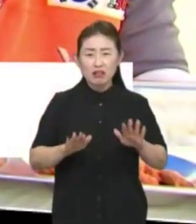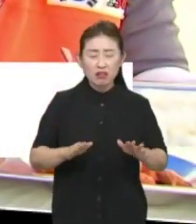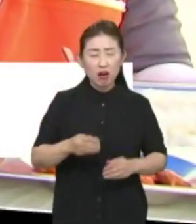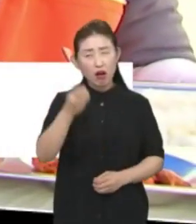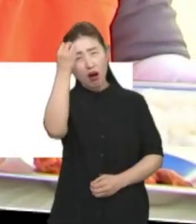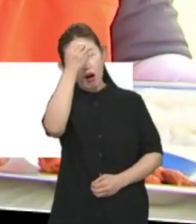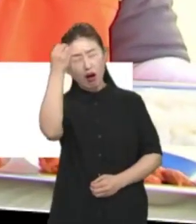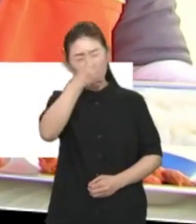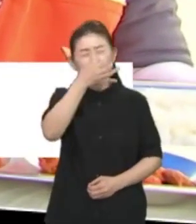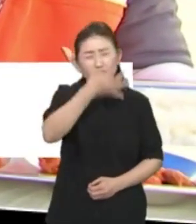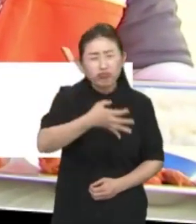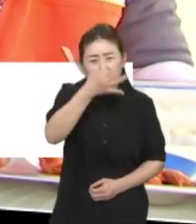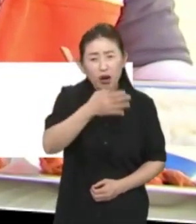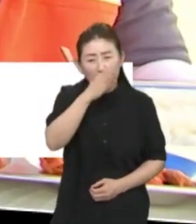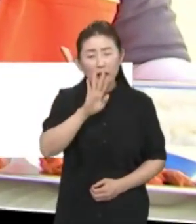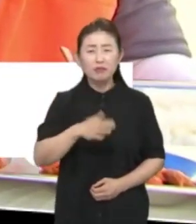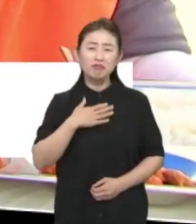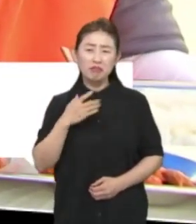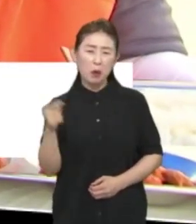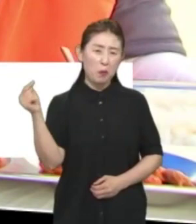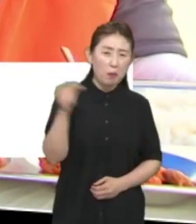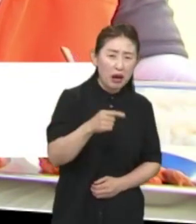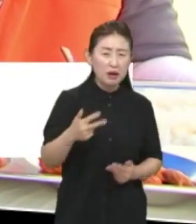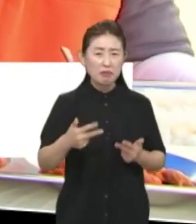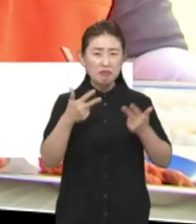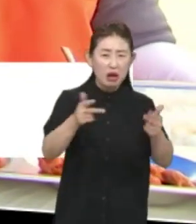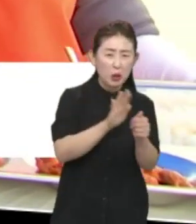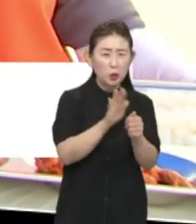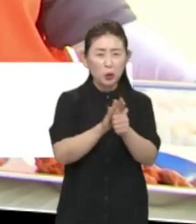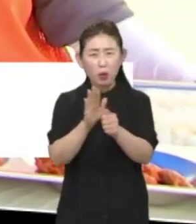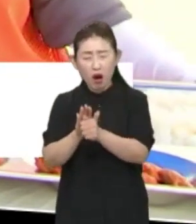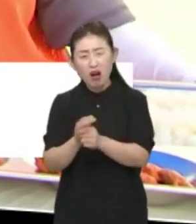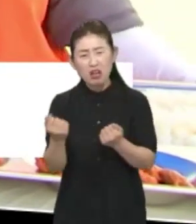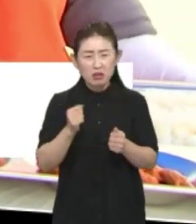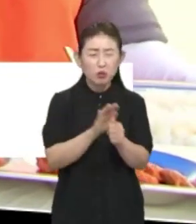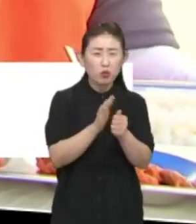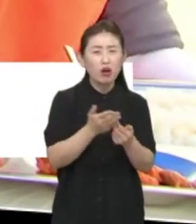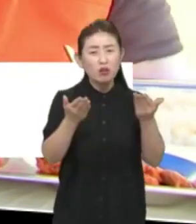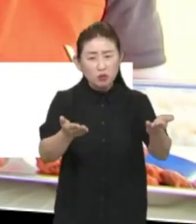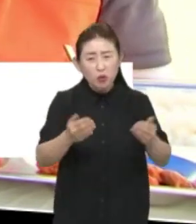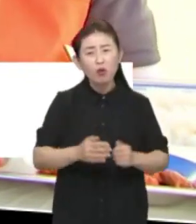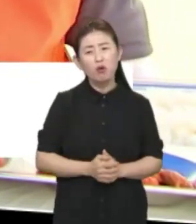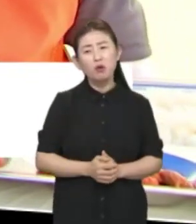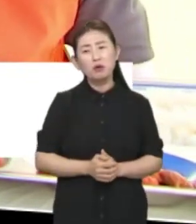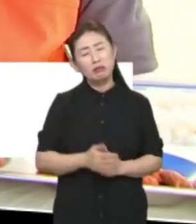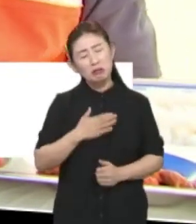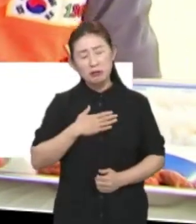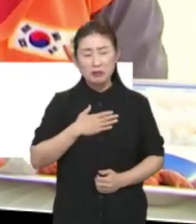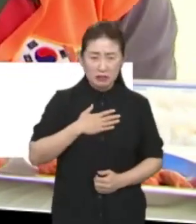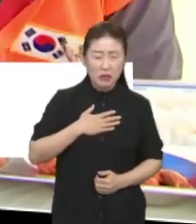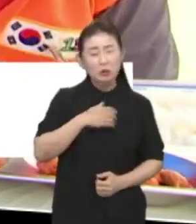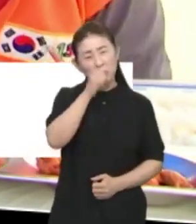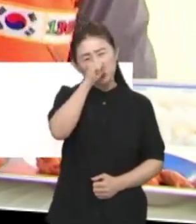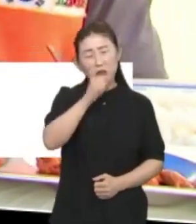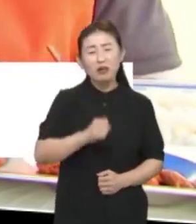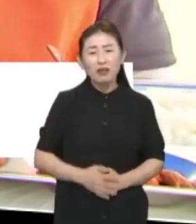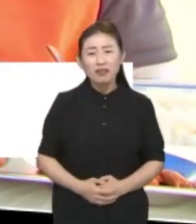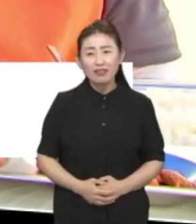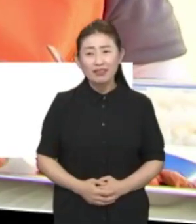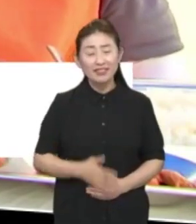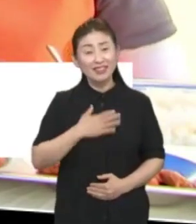해도 이렇게 와서 봉사하고 조금만 힘이라도 보태서 도움이 됐으면 너무 감사할 것